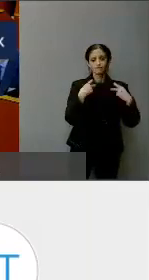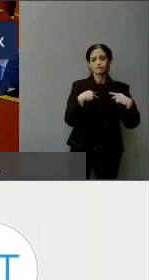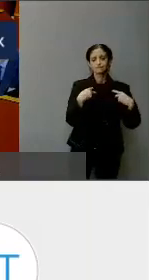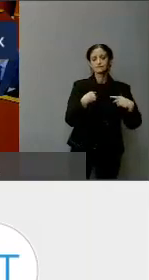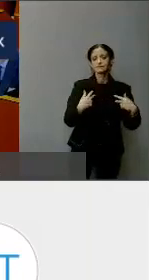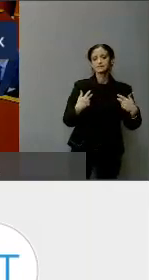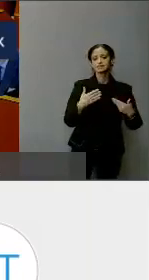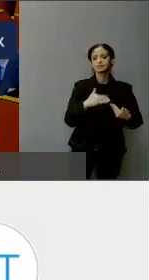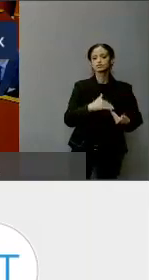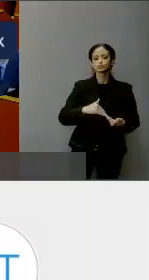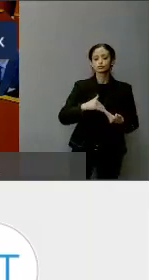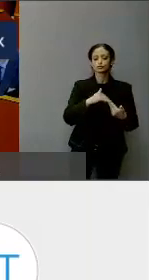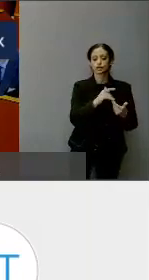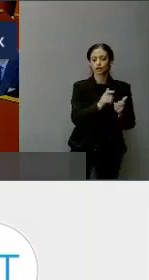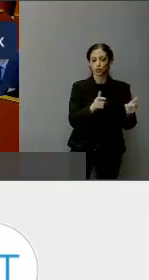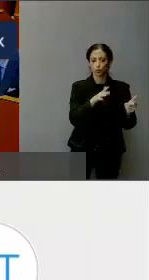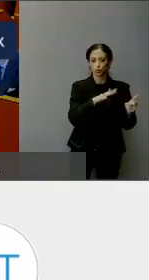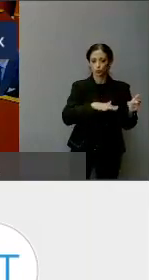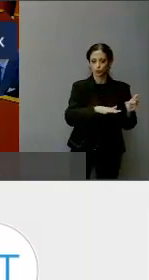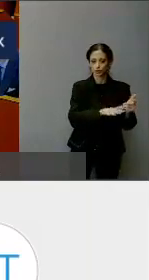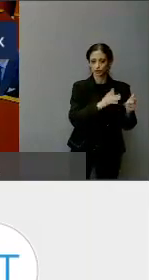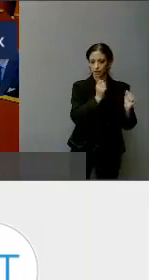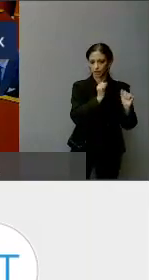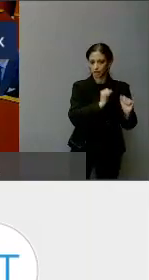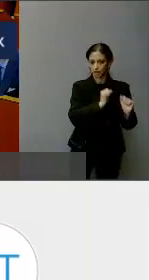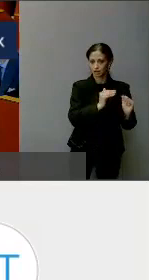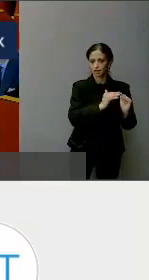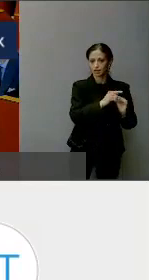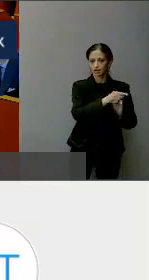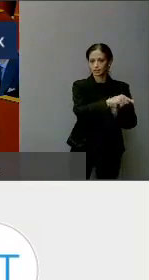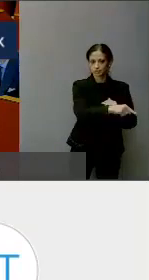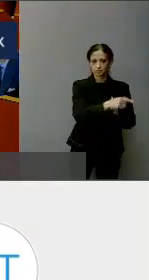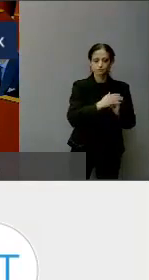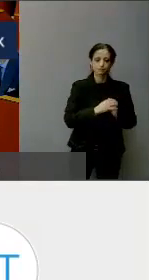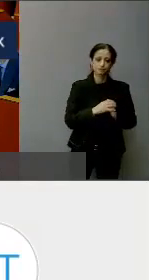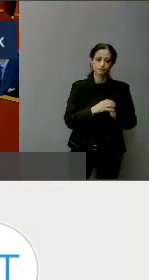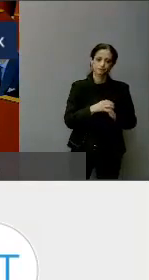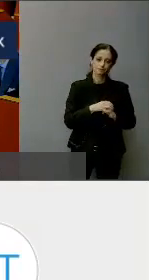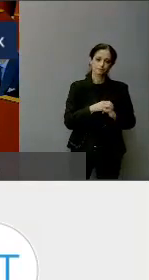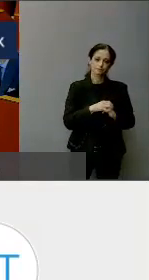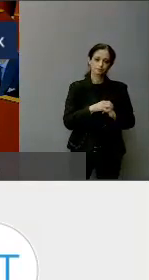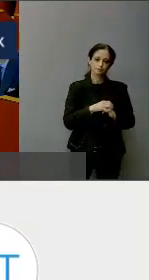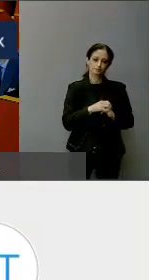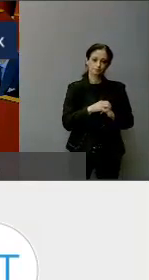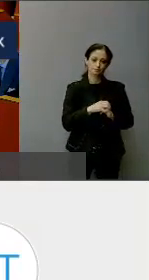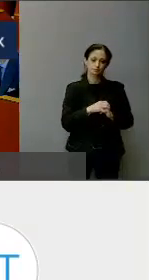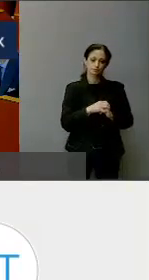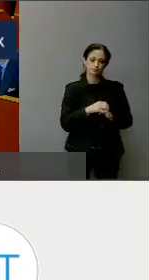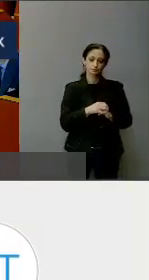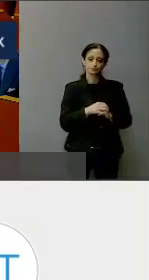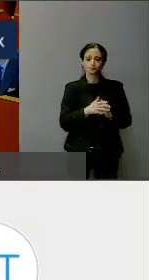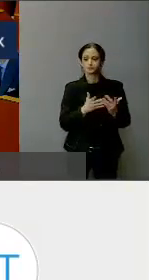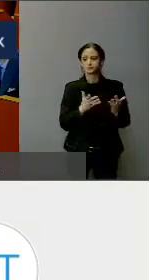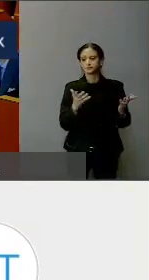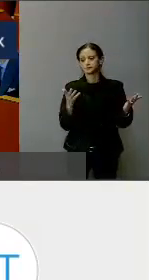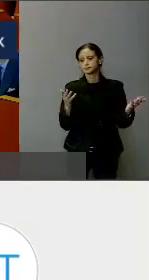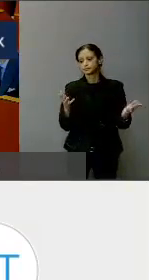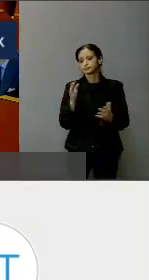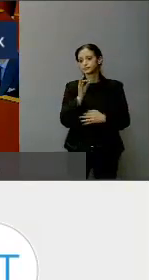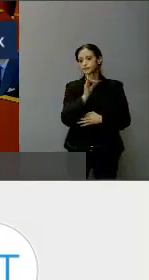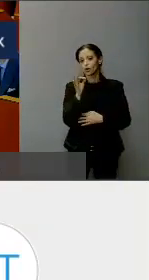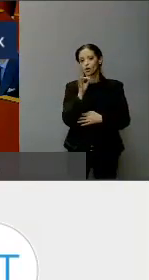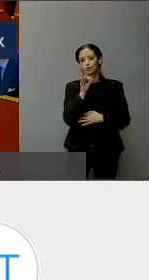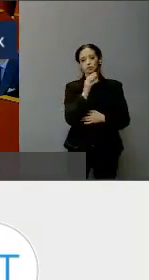probabilmente andrà abitare in quelle zone che non ci siano gli ennesimi quartieri